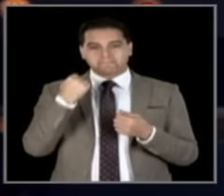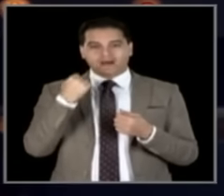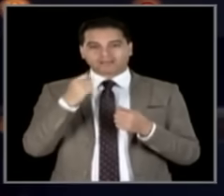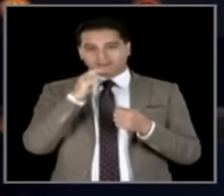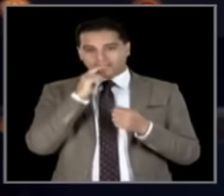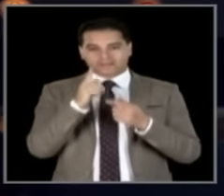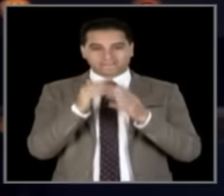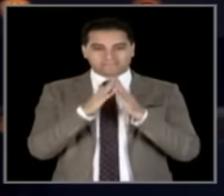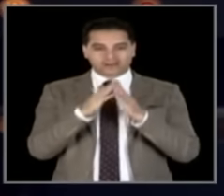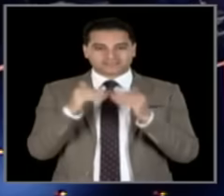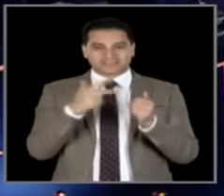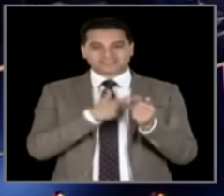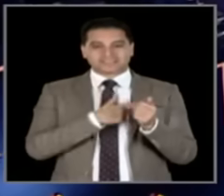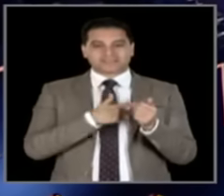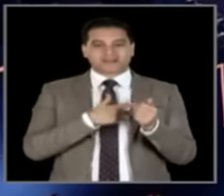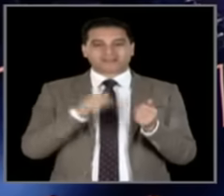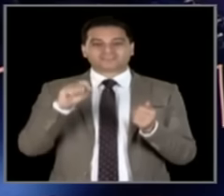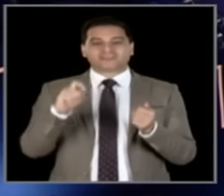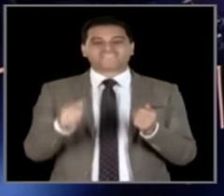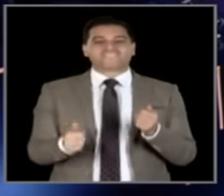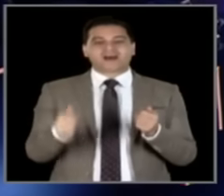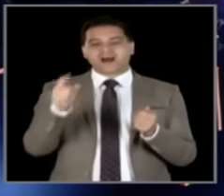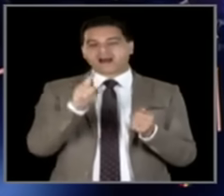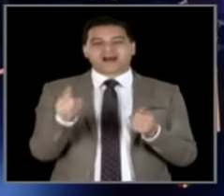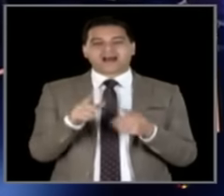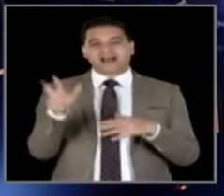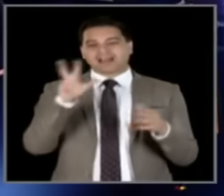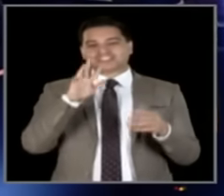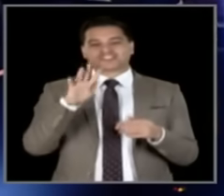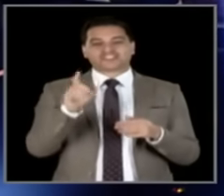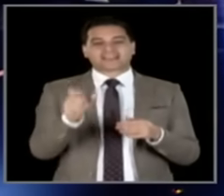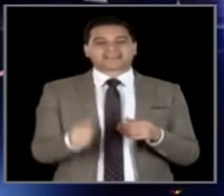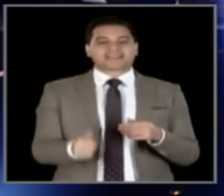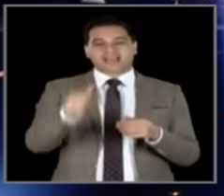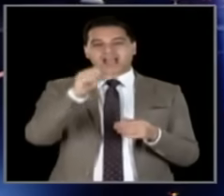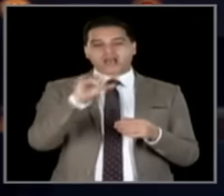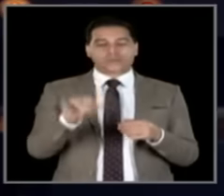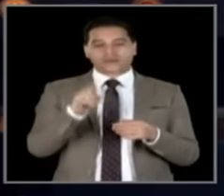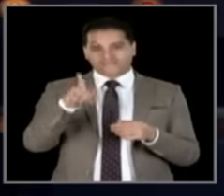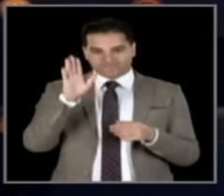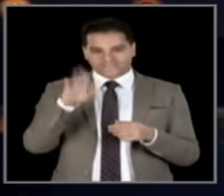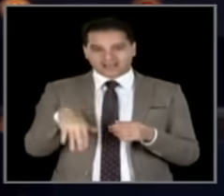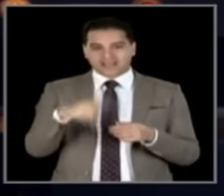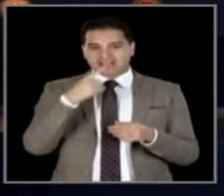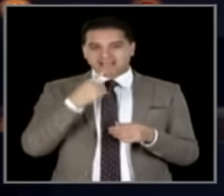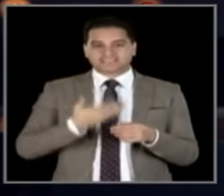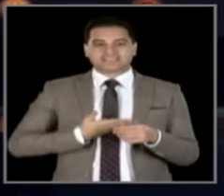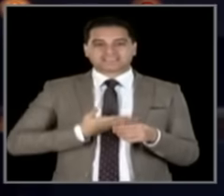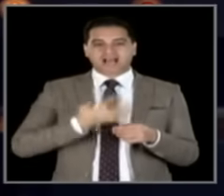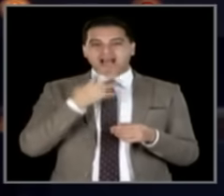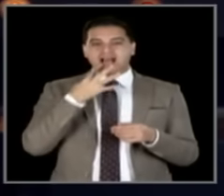مصرية اسمها صفاء الشناوي. صفاء الشناوي عندها